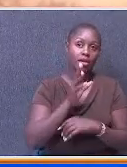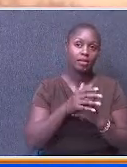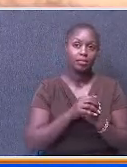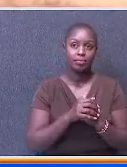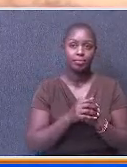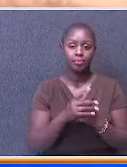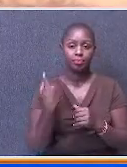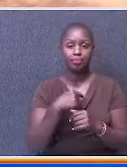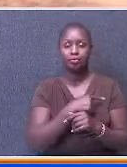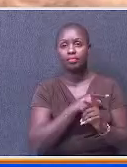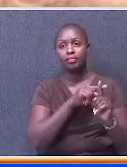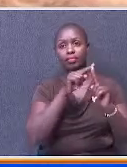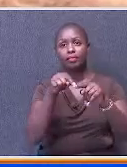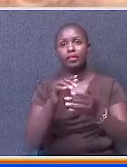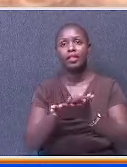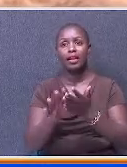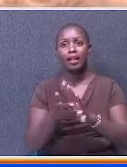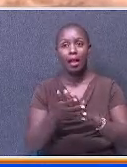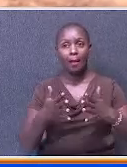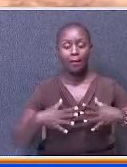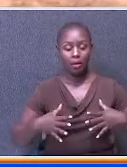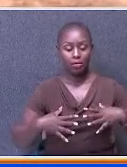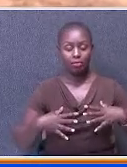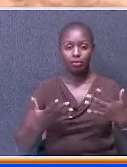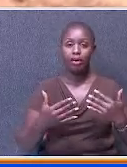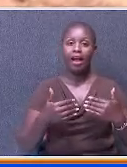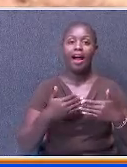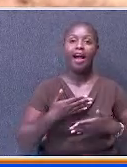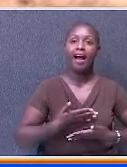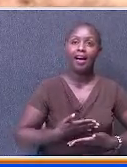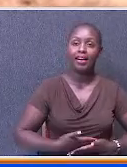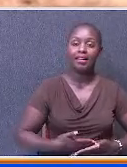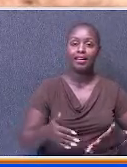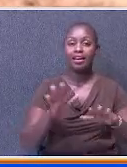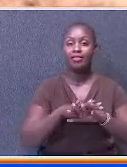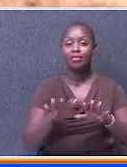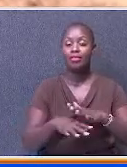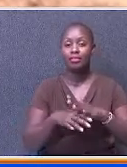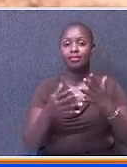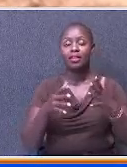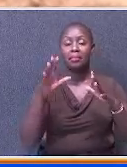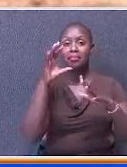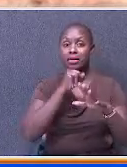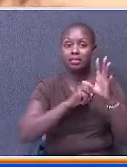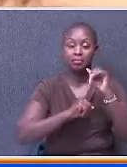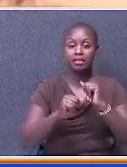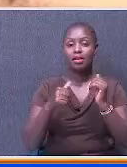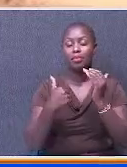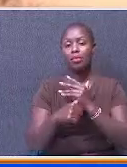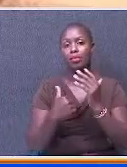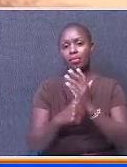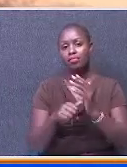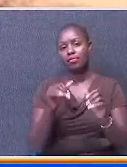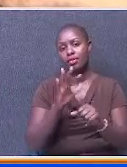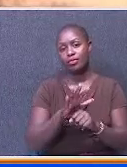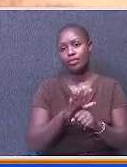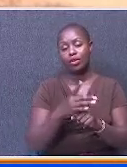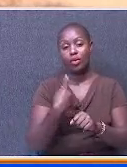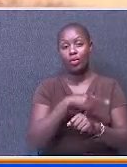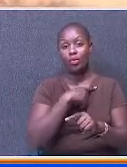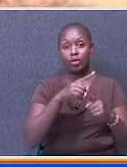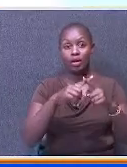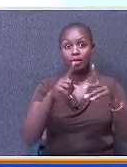kitu. Watu iko njaa, mali iko njaa. Kwa shida mingi sana sisi Samburu. Sisi natoroka kwa sababu